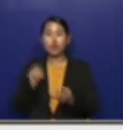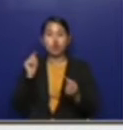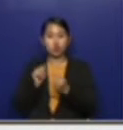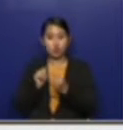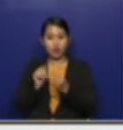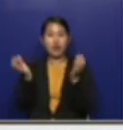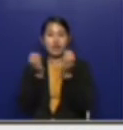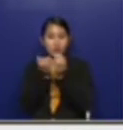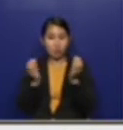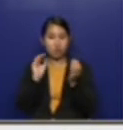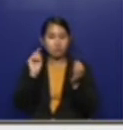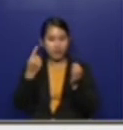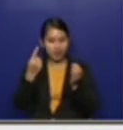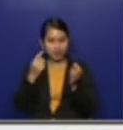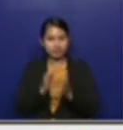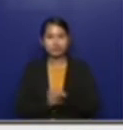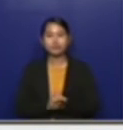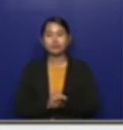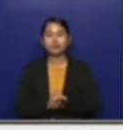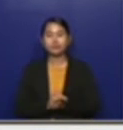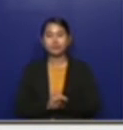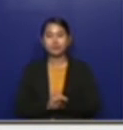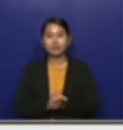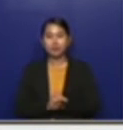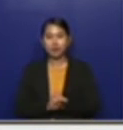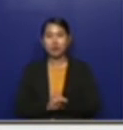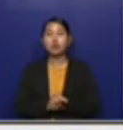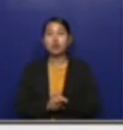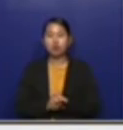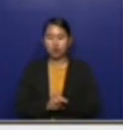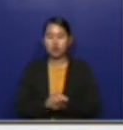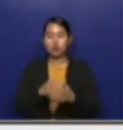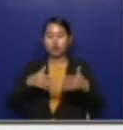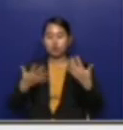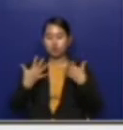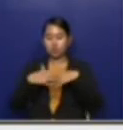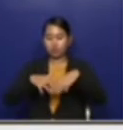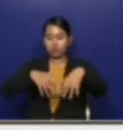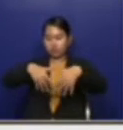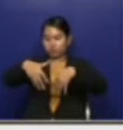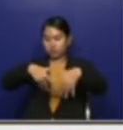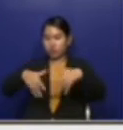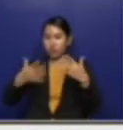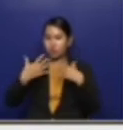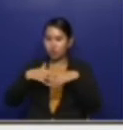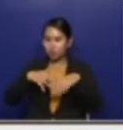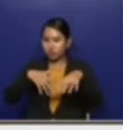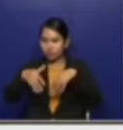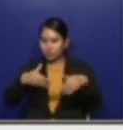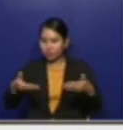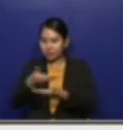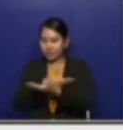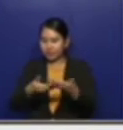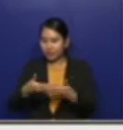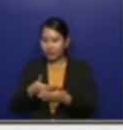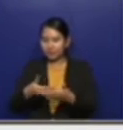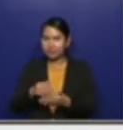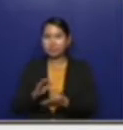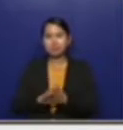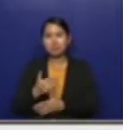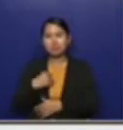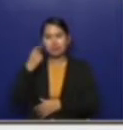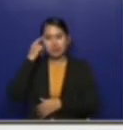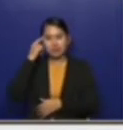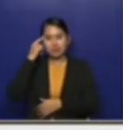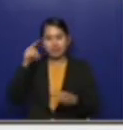ใหม่ที่ประชาชนมีส่วนร่วมผ่านสสร.ก็ผมเห็นว่าก็จะเป็นการผ่อนคลายสถาน